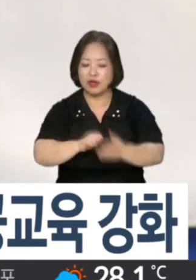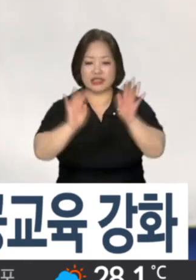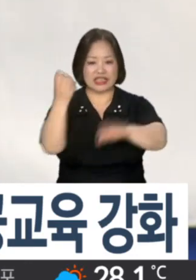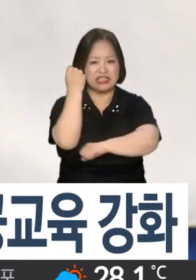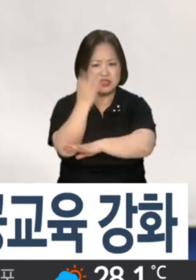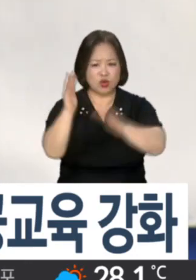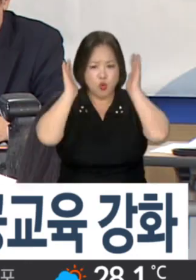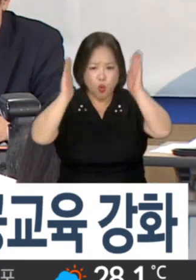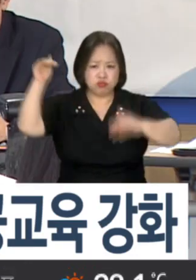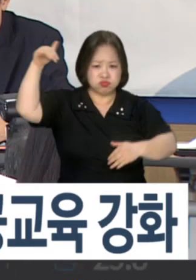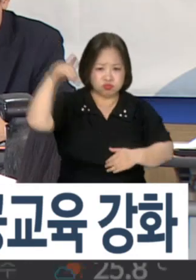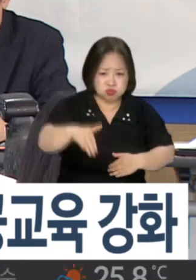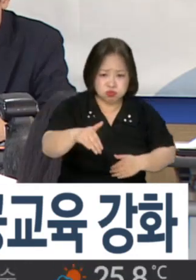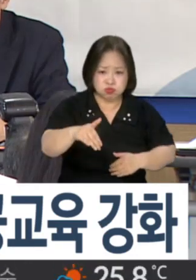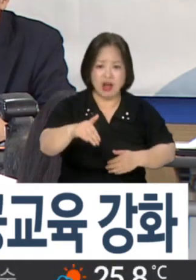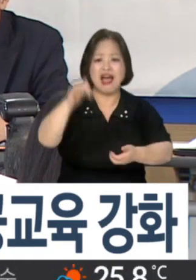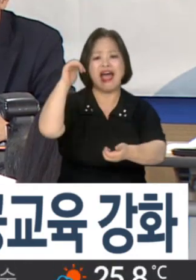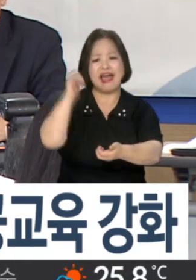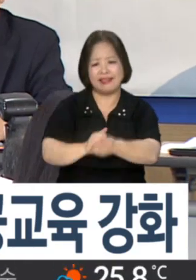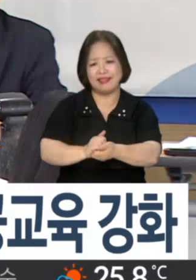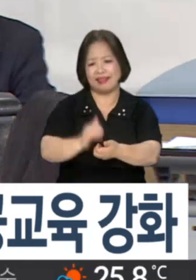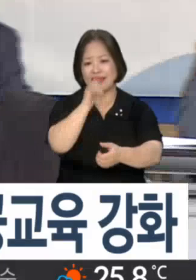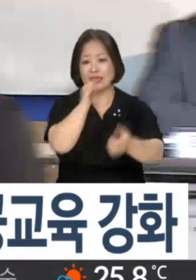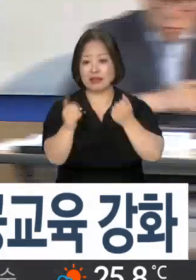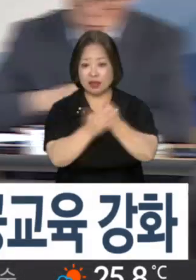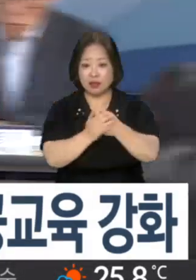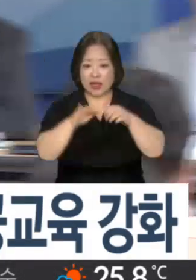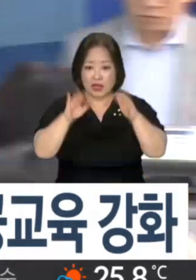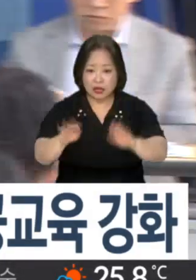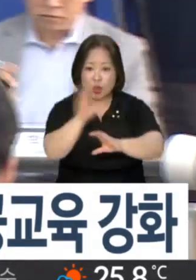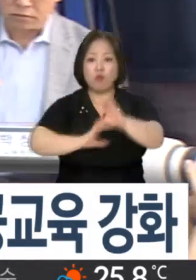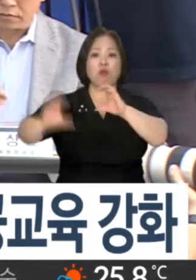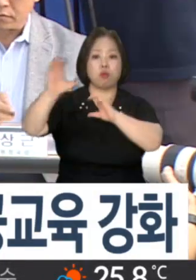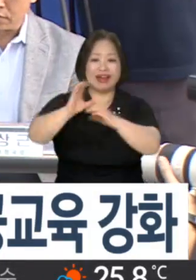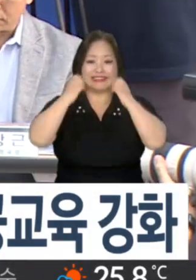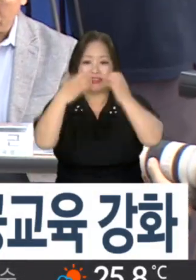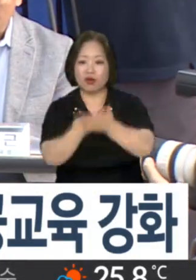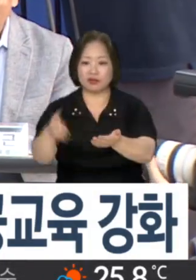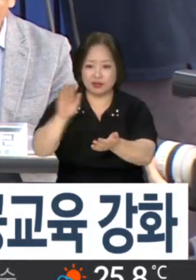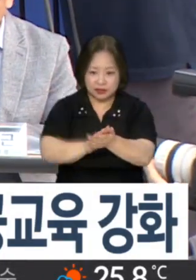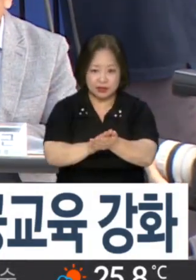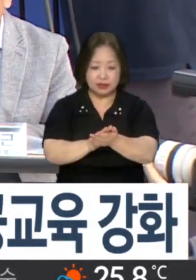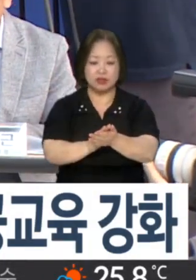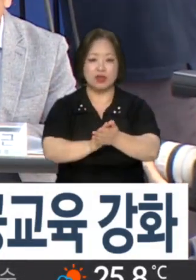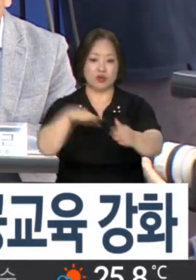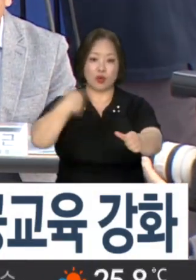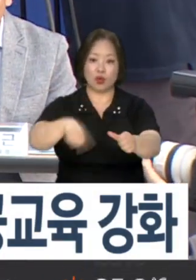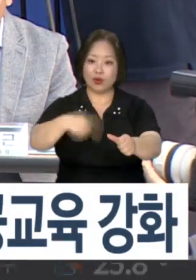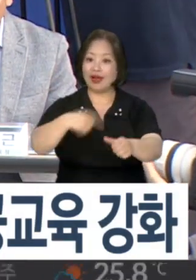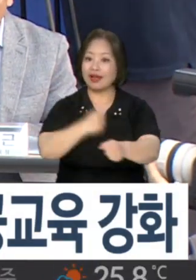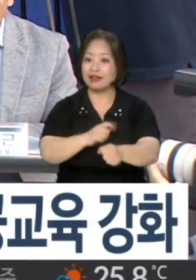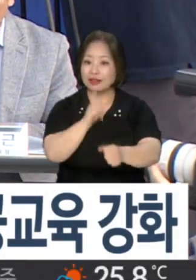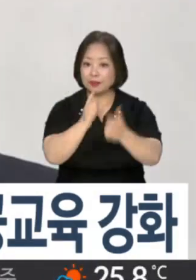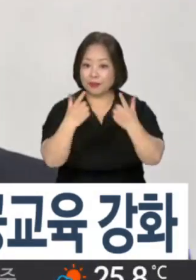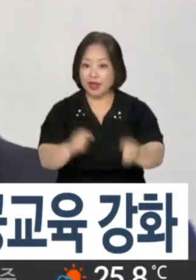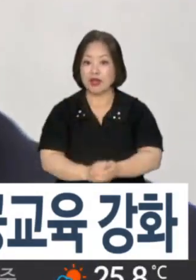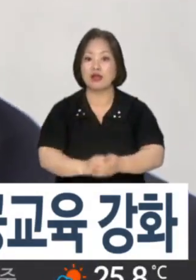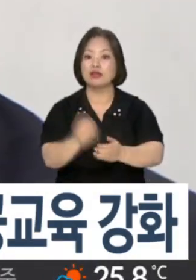기초항력 저하 등 한계점을 나타냈다는 지적을 고려해 보완적 혁신교육을 실현하겠다고 강조했습니다